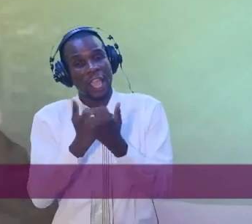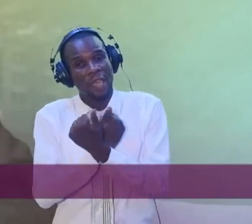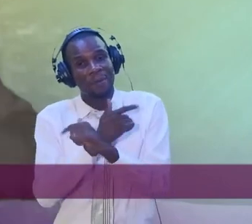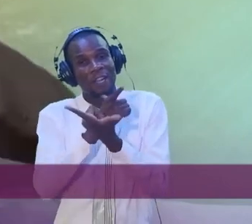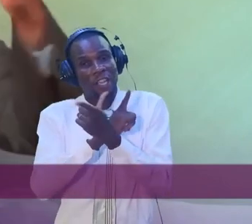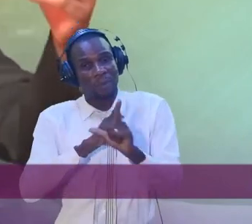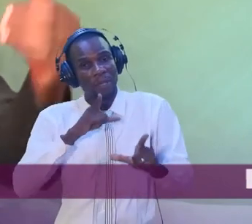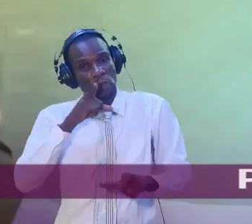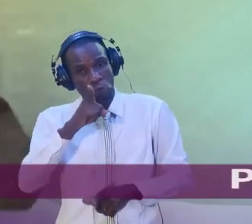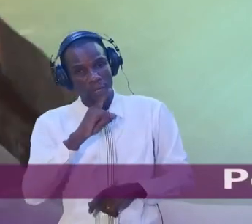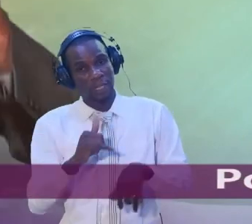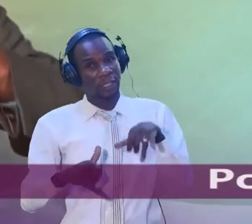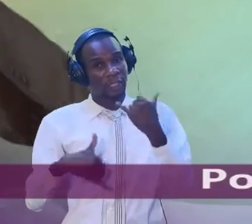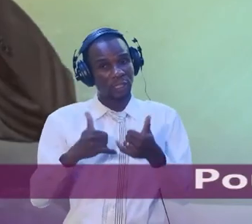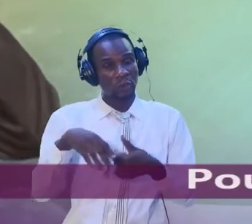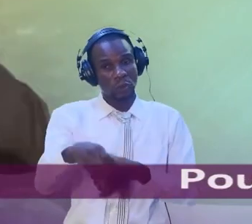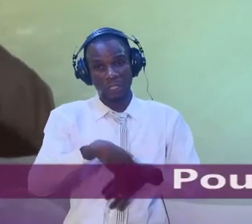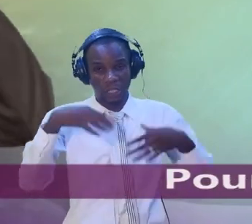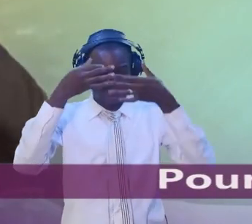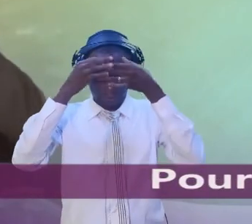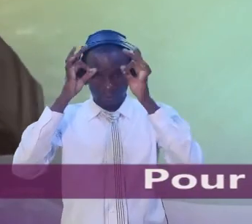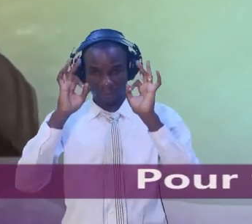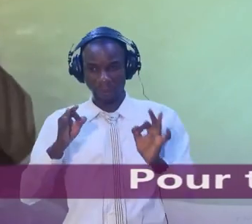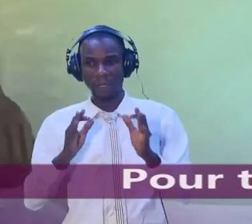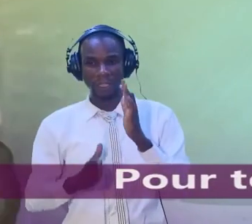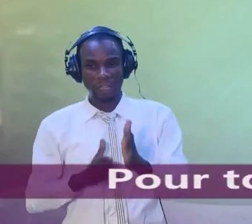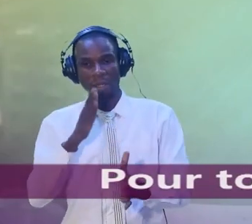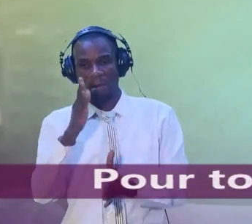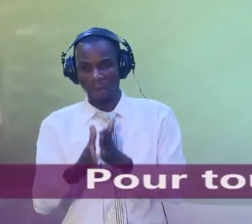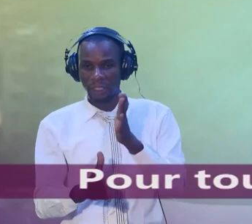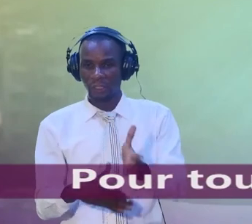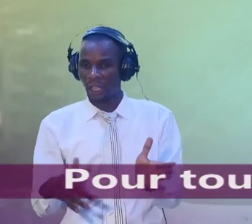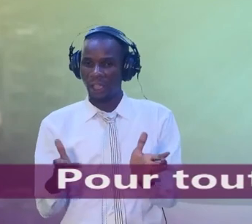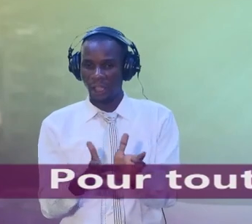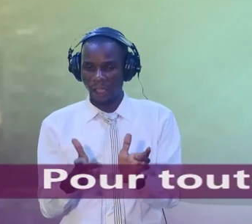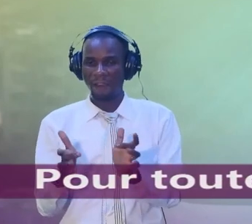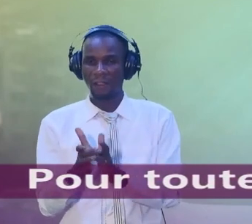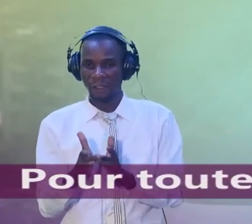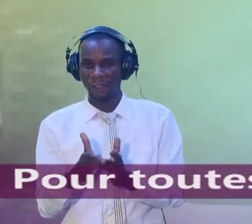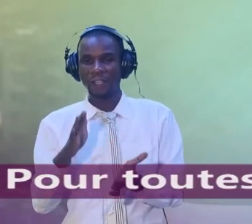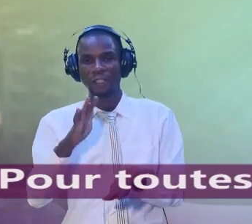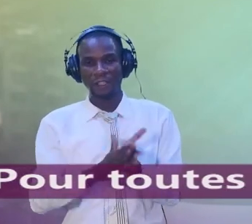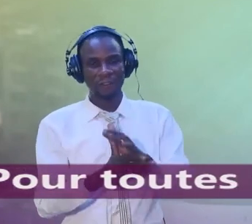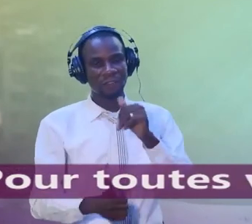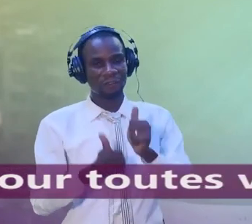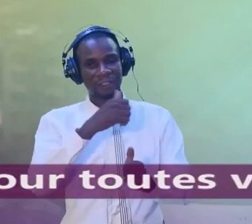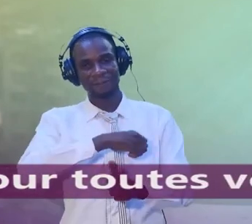jioni ya leo. Yesu anataka akupe uhuru jioni ya leo. Ukiamua kutembea